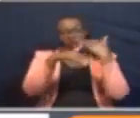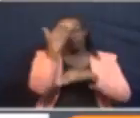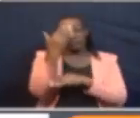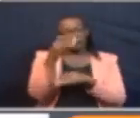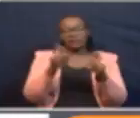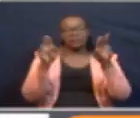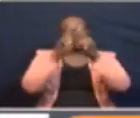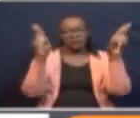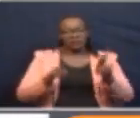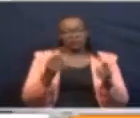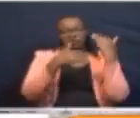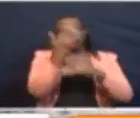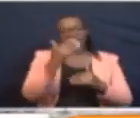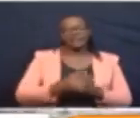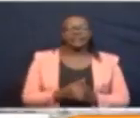kimataifa.